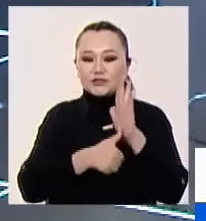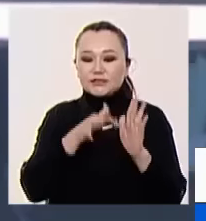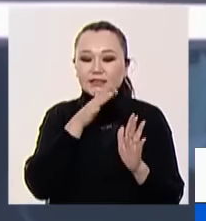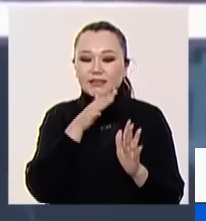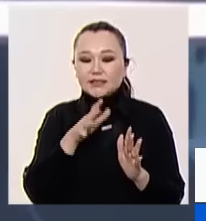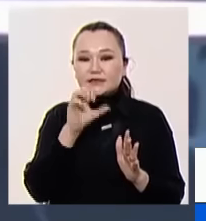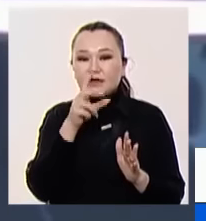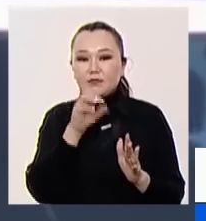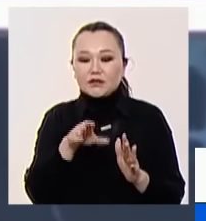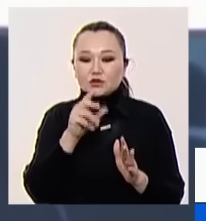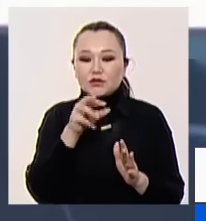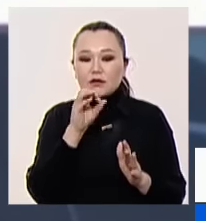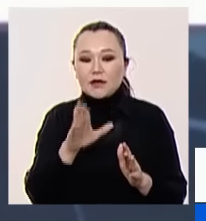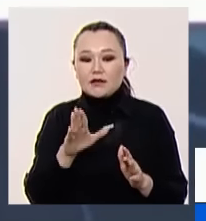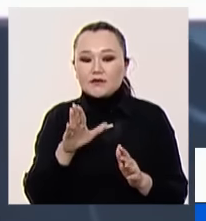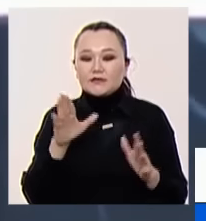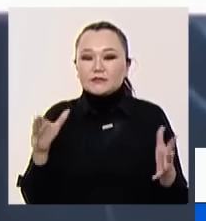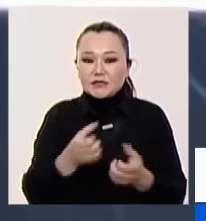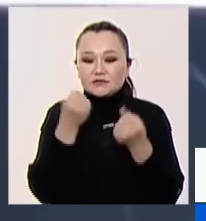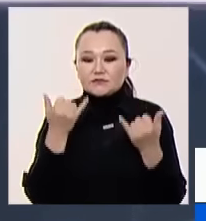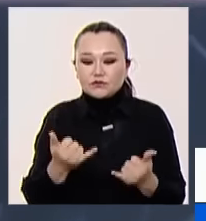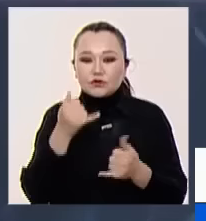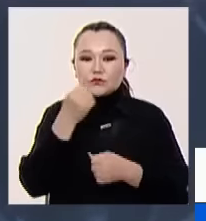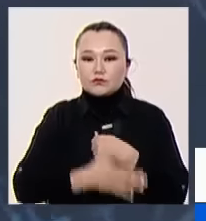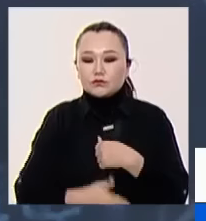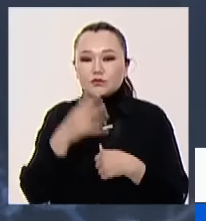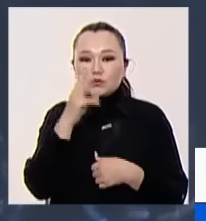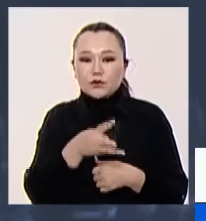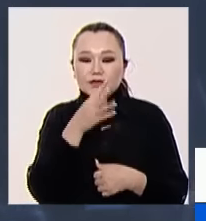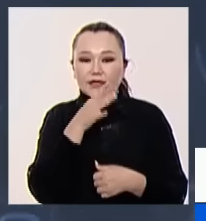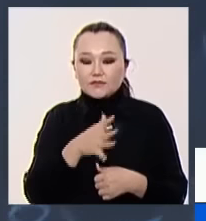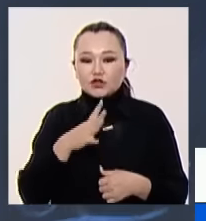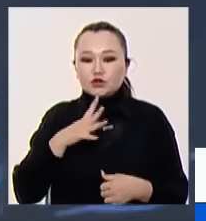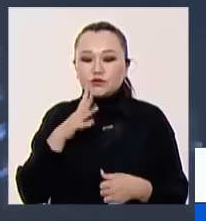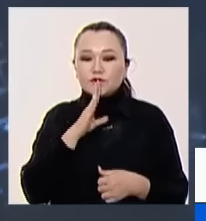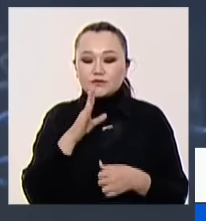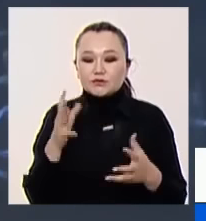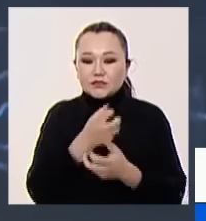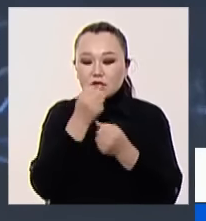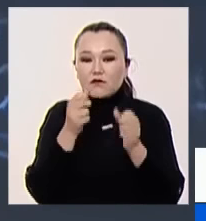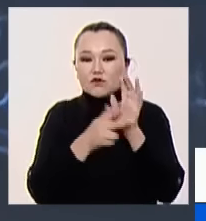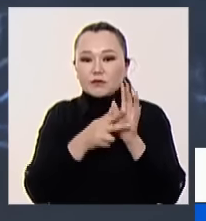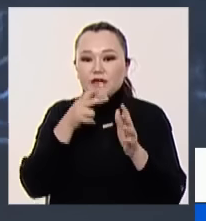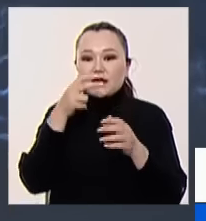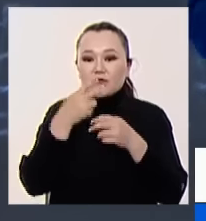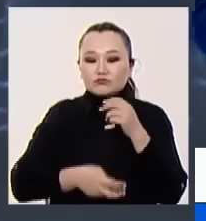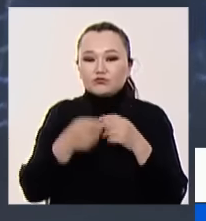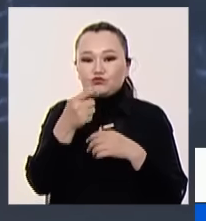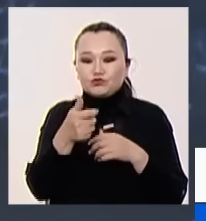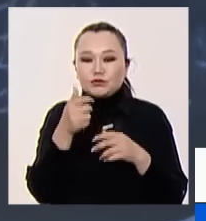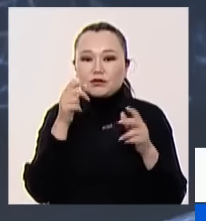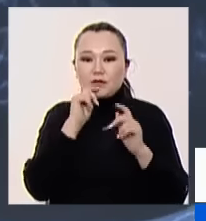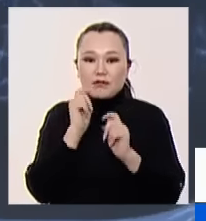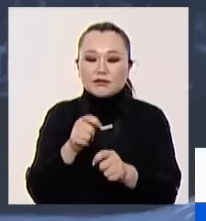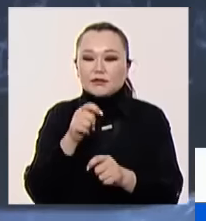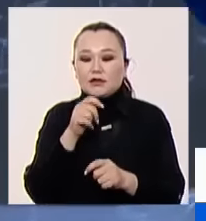36-летнего Сабита Шунтакбаева, спасшего сегодня в Нур-Султане трехлетнюю девочку от падения из окна 8-го этажа, наградили в МЧС.